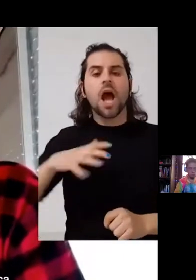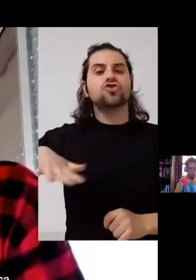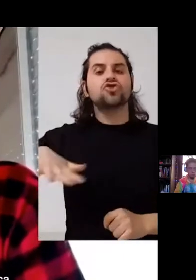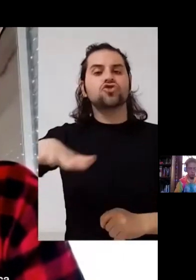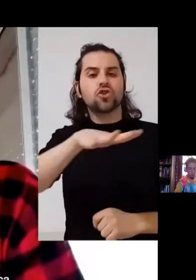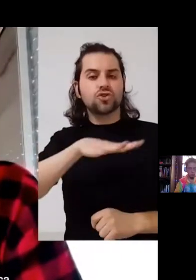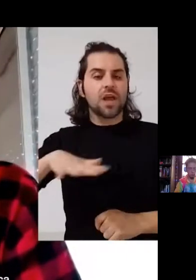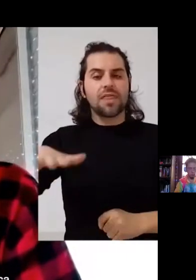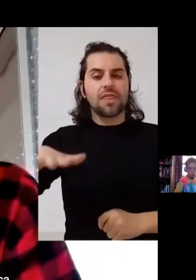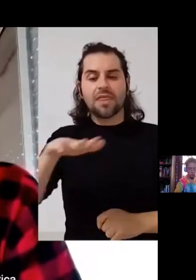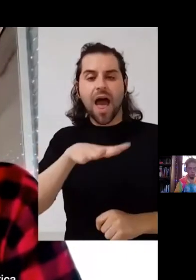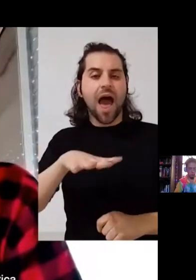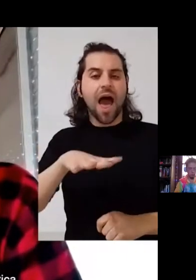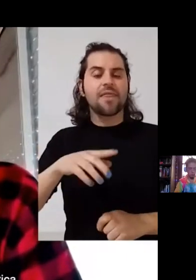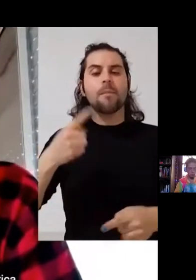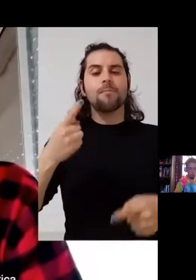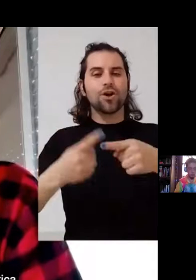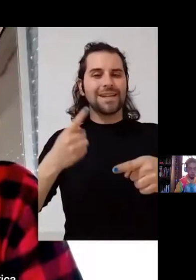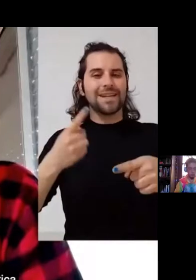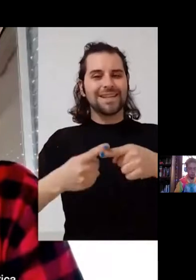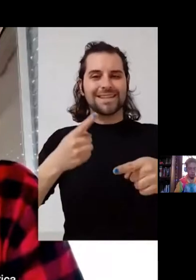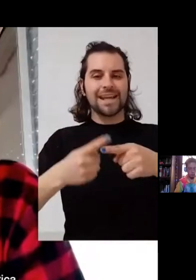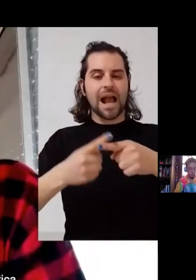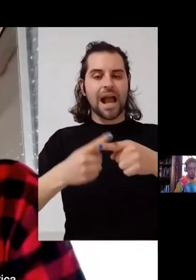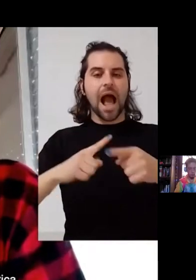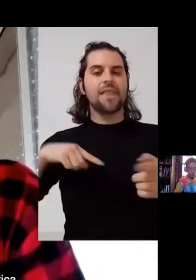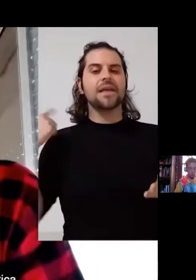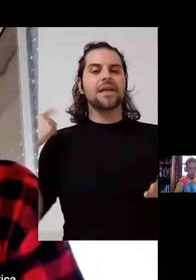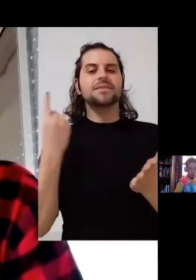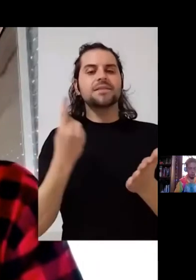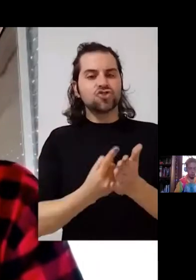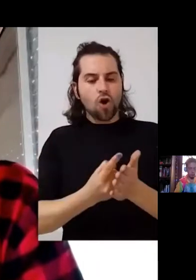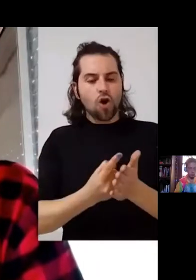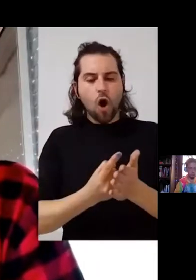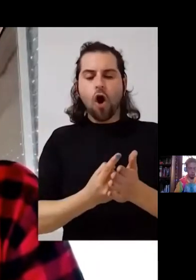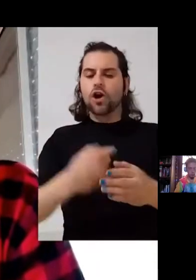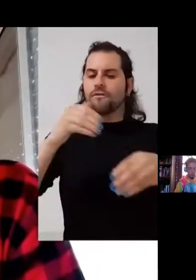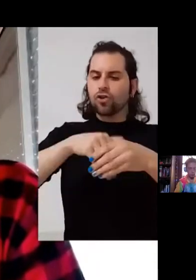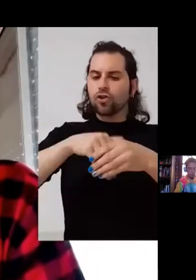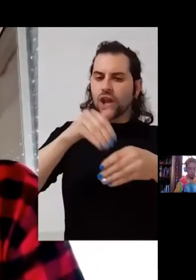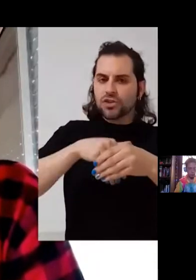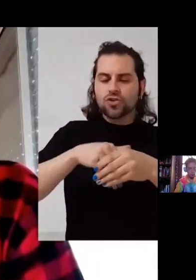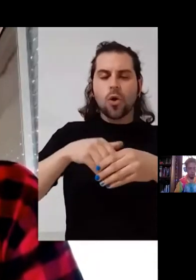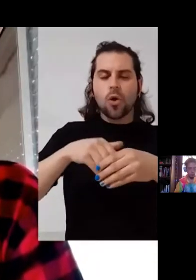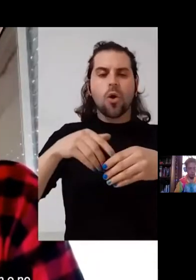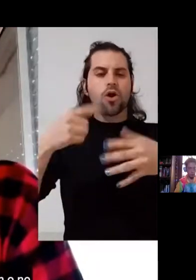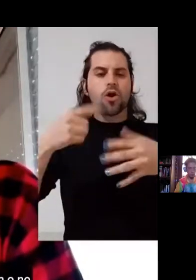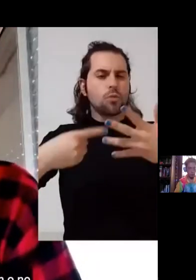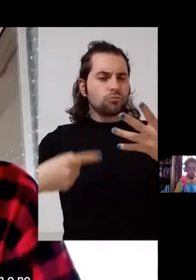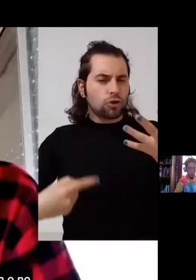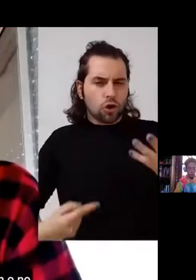par exemple, à la vie politique, à la prise de décision dans la vie politique,